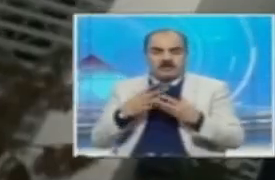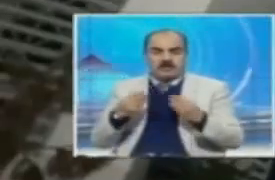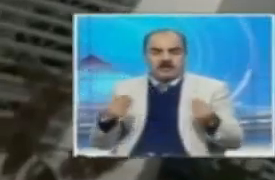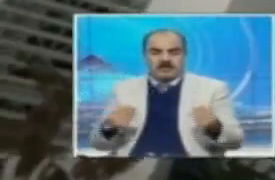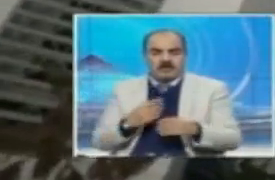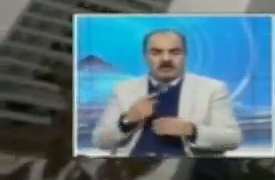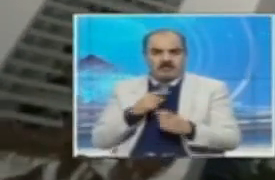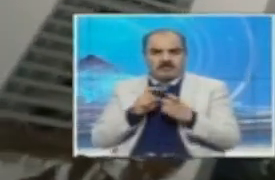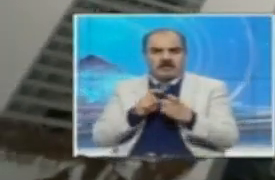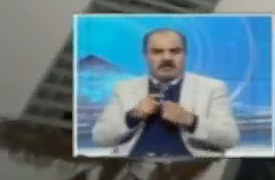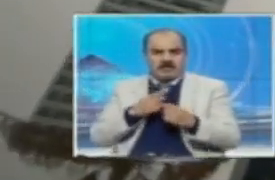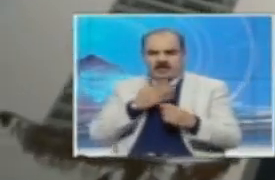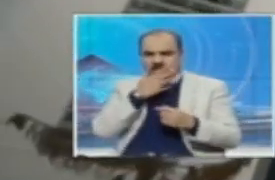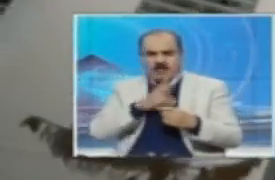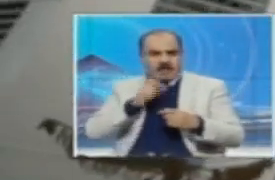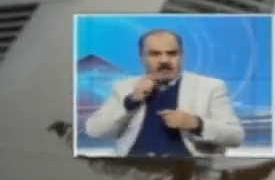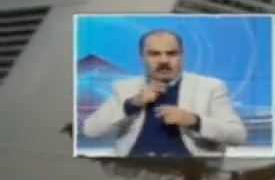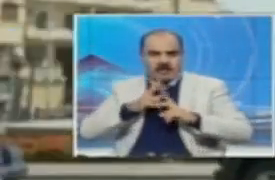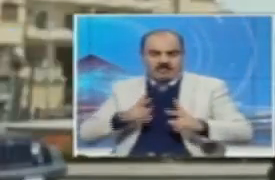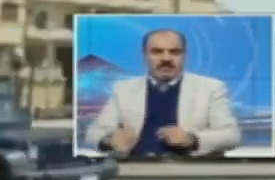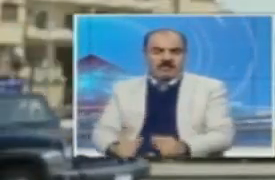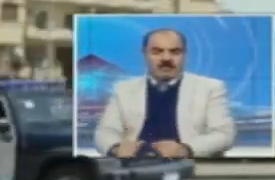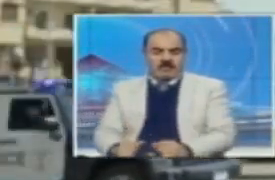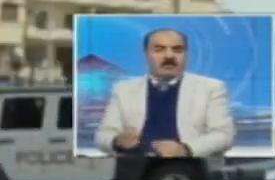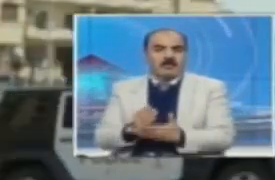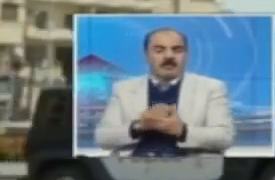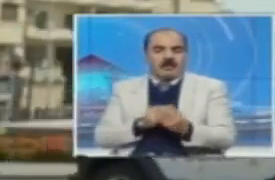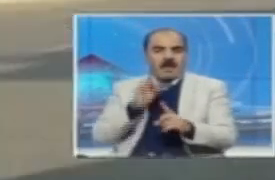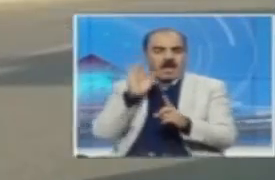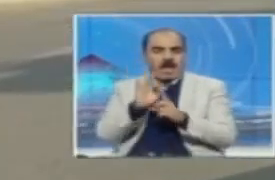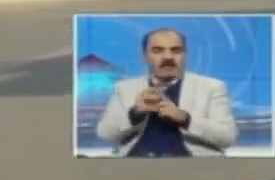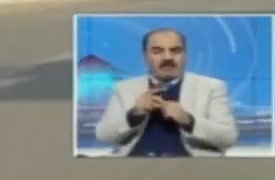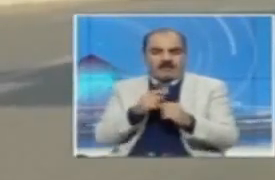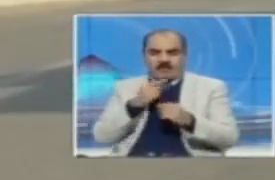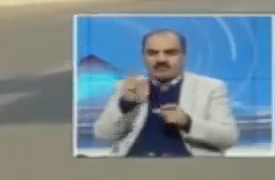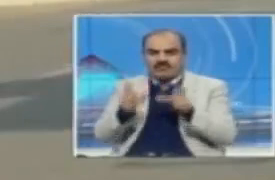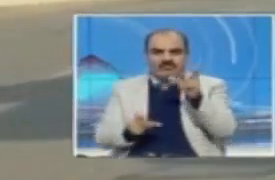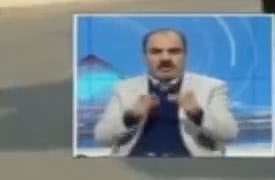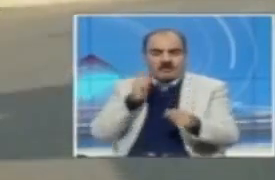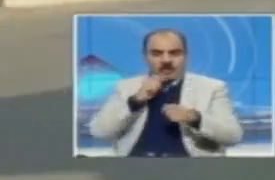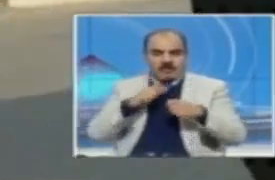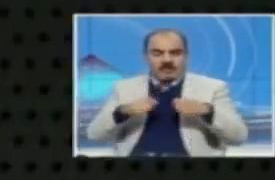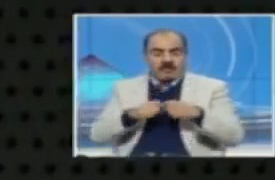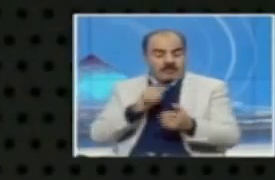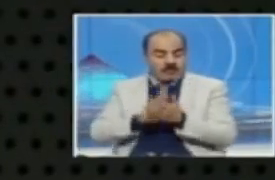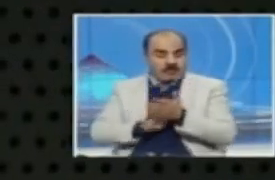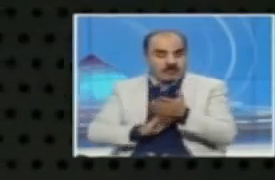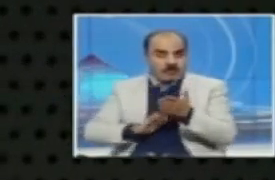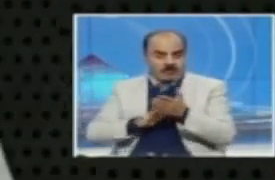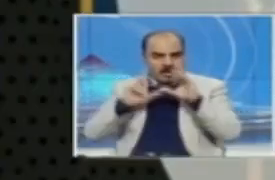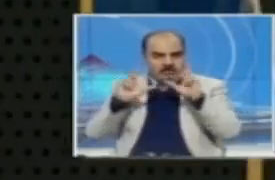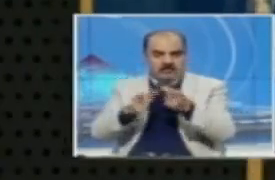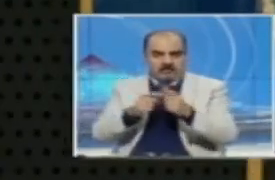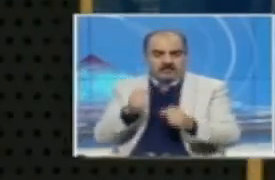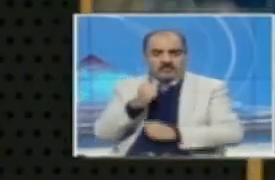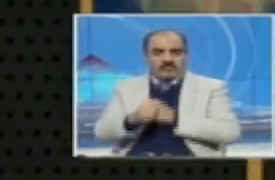في مكافحة شتى صور الجريمة، فمن خلال استهداف وضبط العناصر الإجرامية شديدة الخطورة،